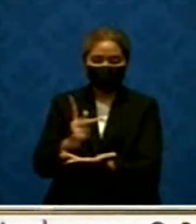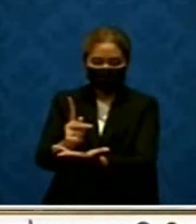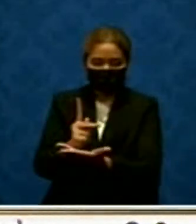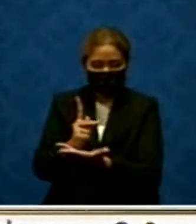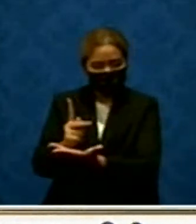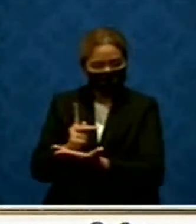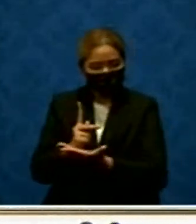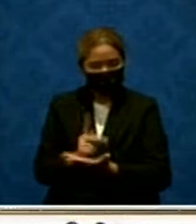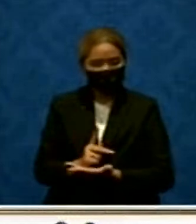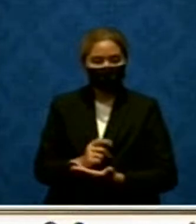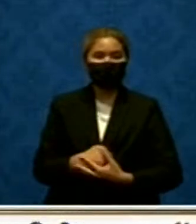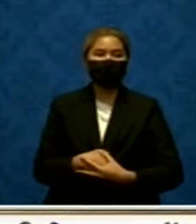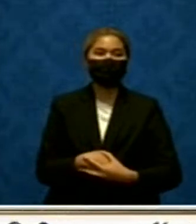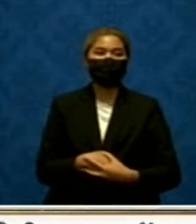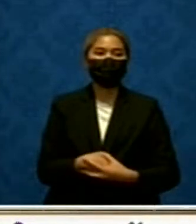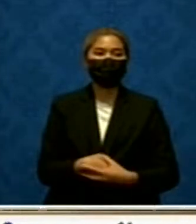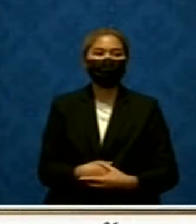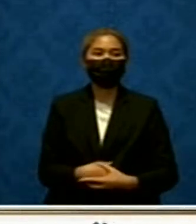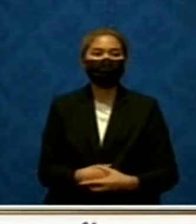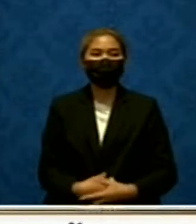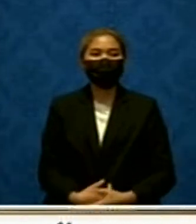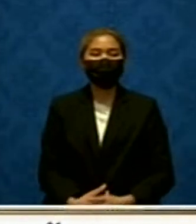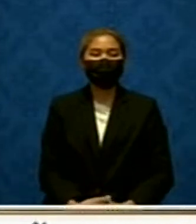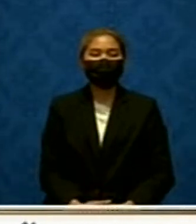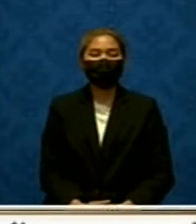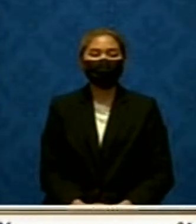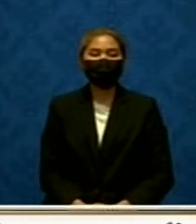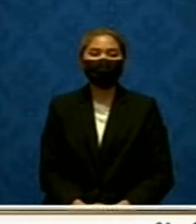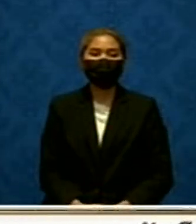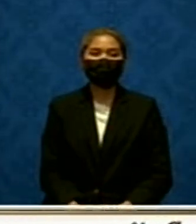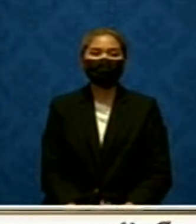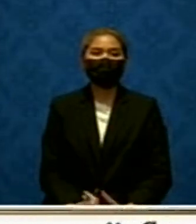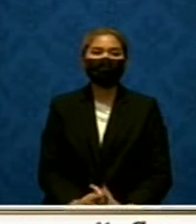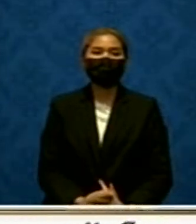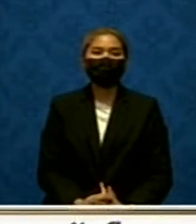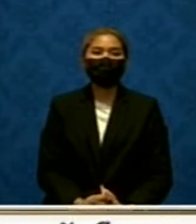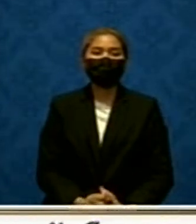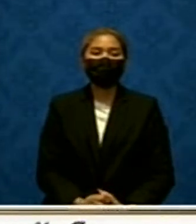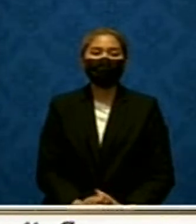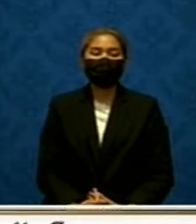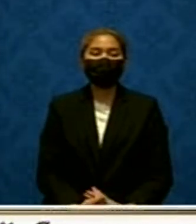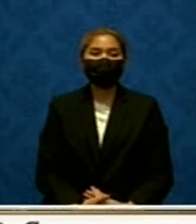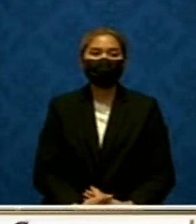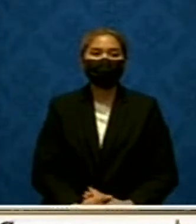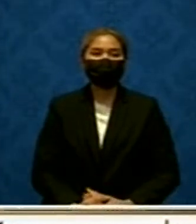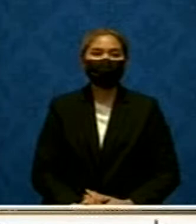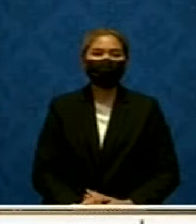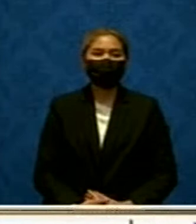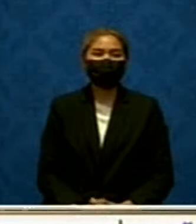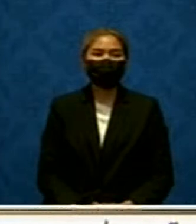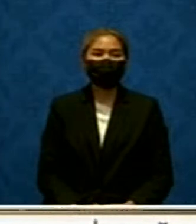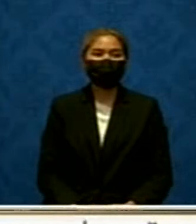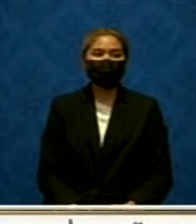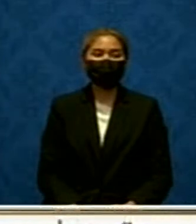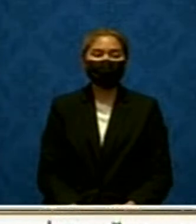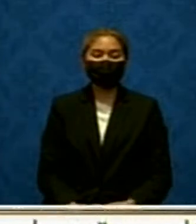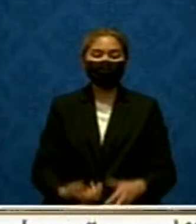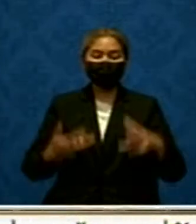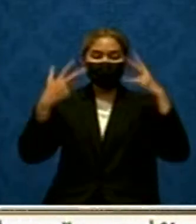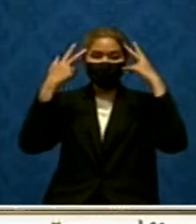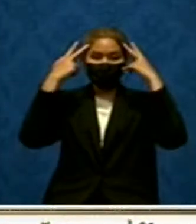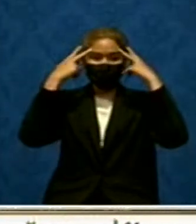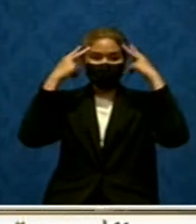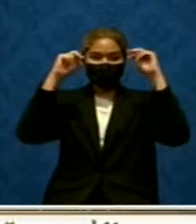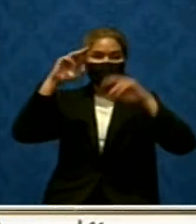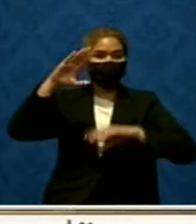ท่านประตาที่กรบครับแลวท่อนายกบอกว่า ก่มีปราวัตศา